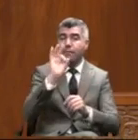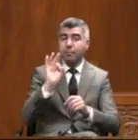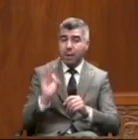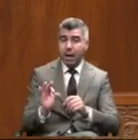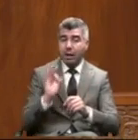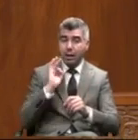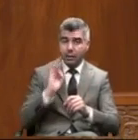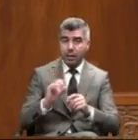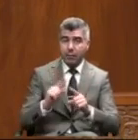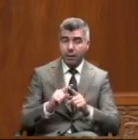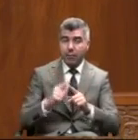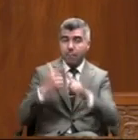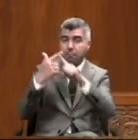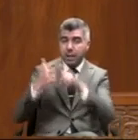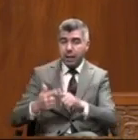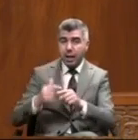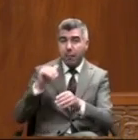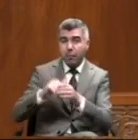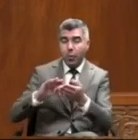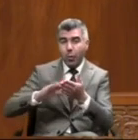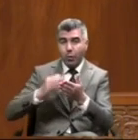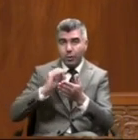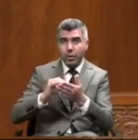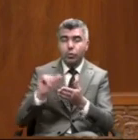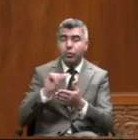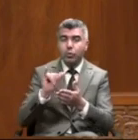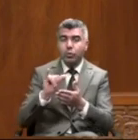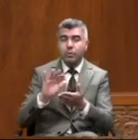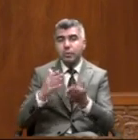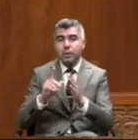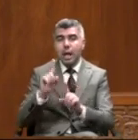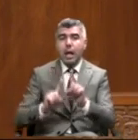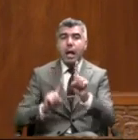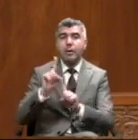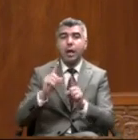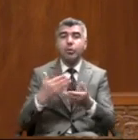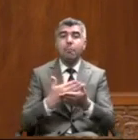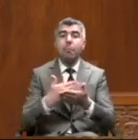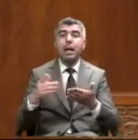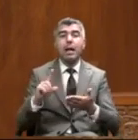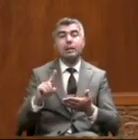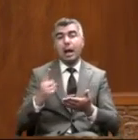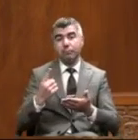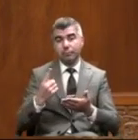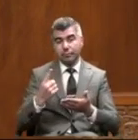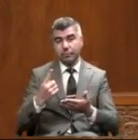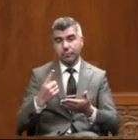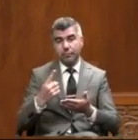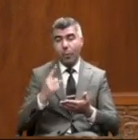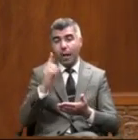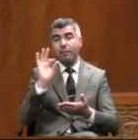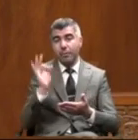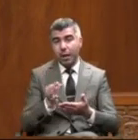الناتج الداخلي للحامل نتحدث عن اكبر من 11 مليار درهم وذلك